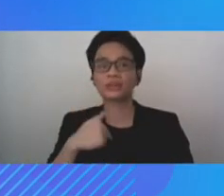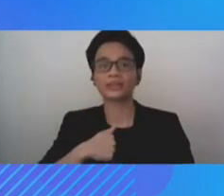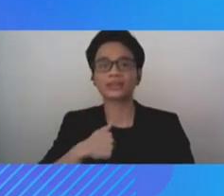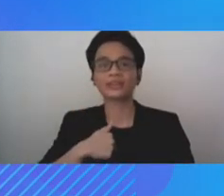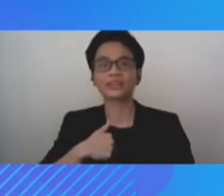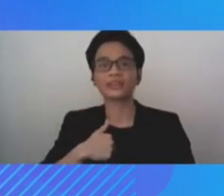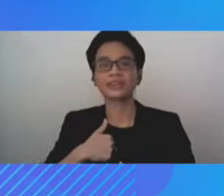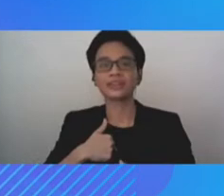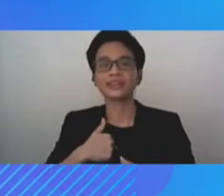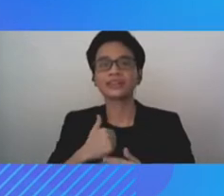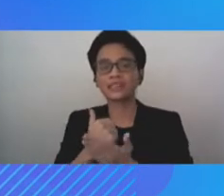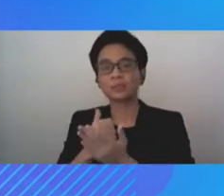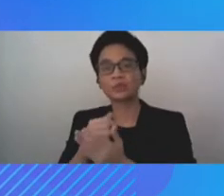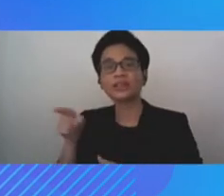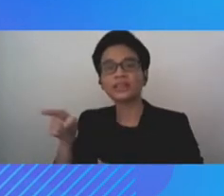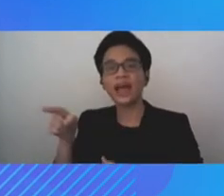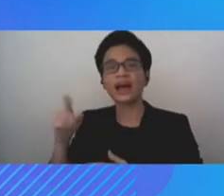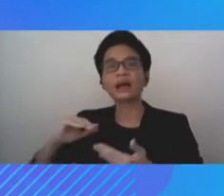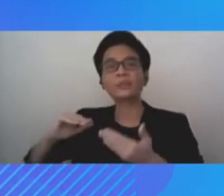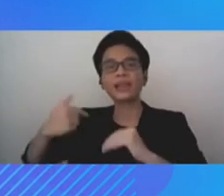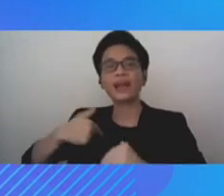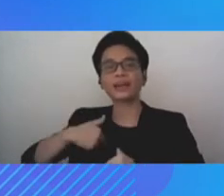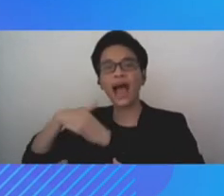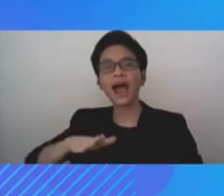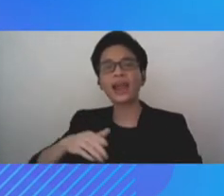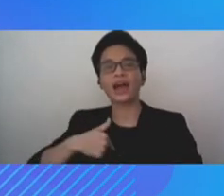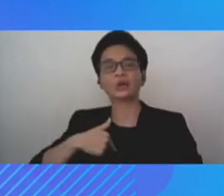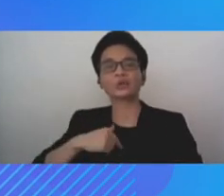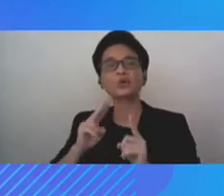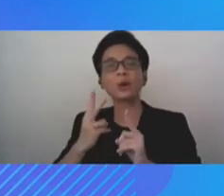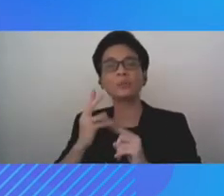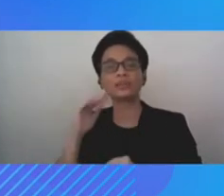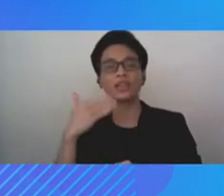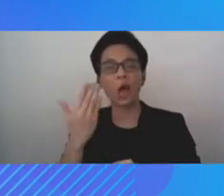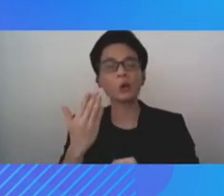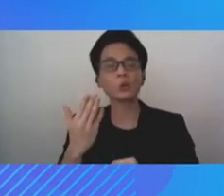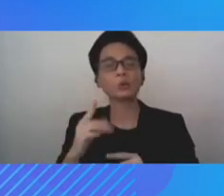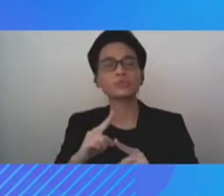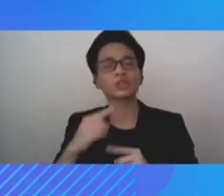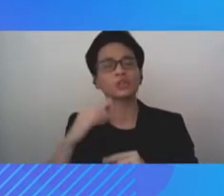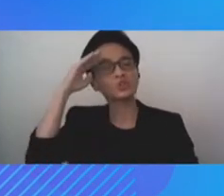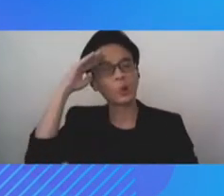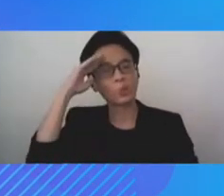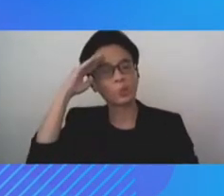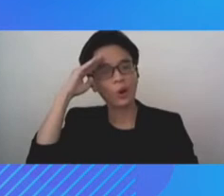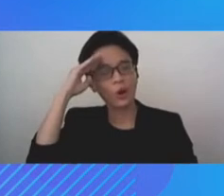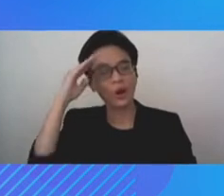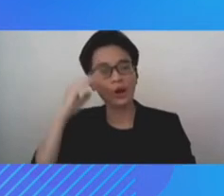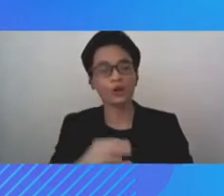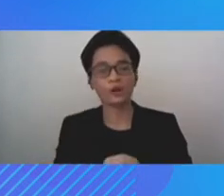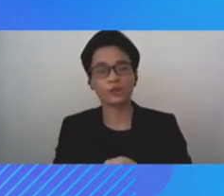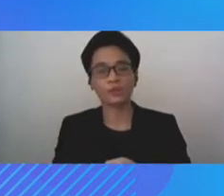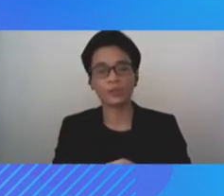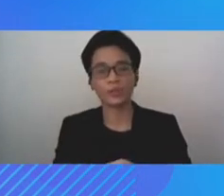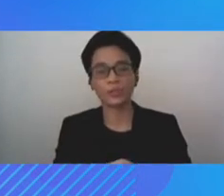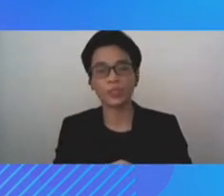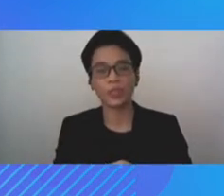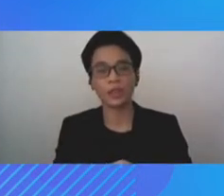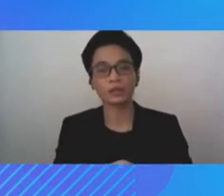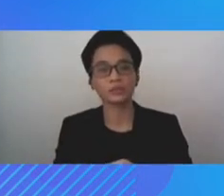Mima. Iya. Cuma kalau anak saya kebetulan karena dari ini ya,